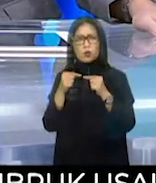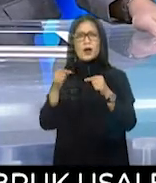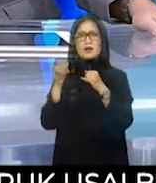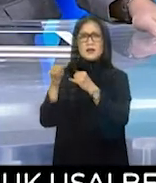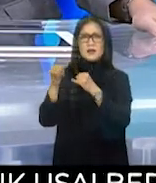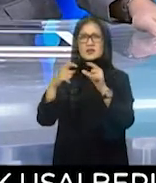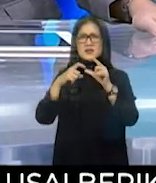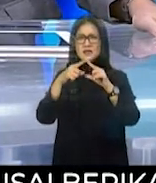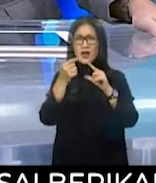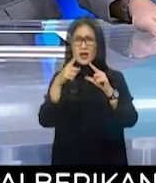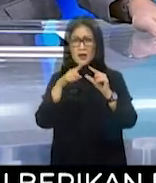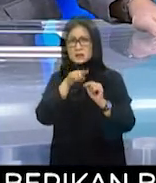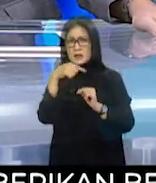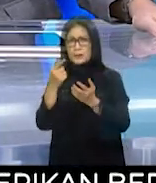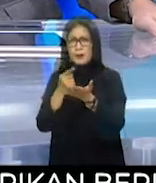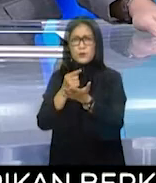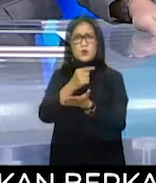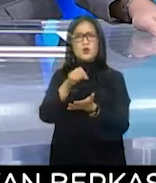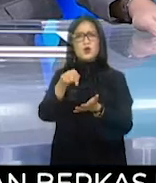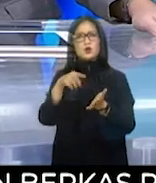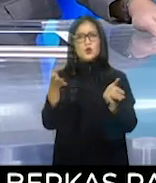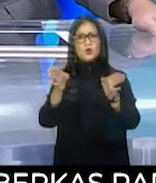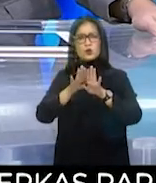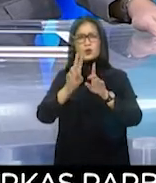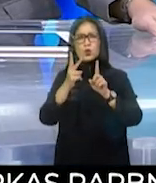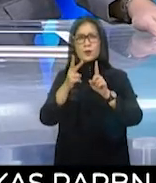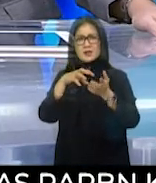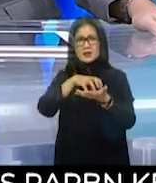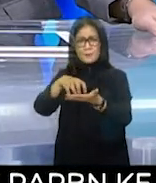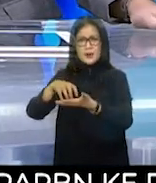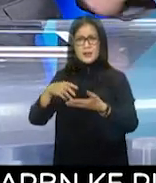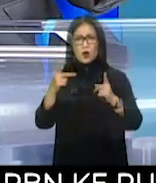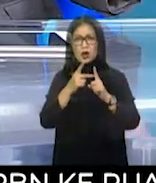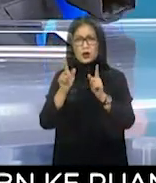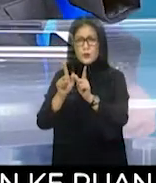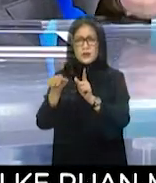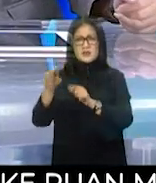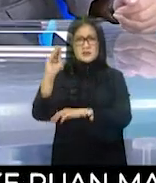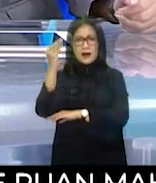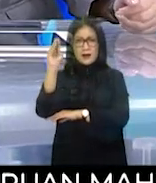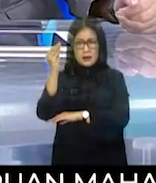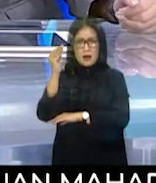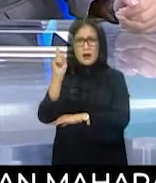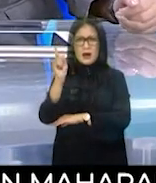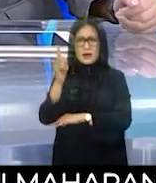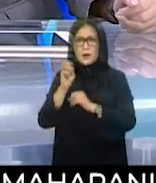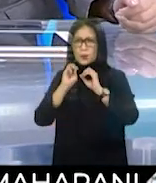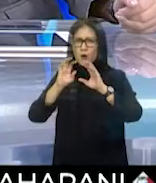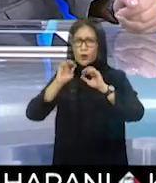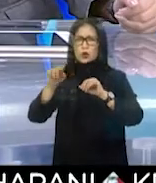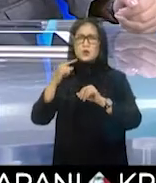12 outlet holywings oleh Pemprov DKI Jakarta selain karena promo miras yang bernada Sara menentukan hollowings